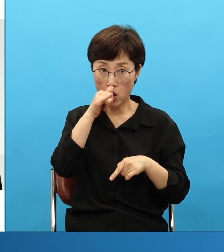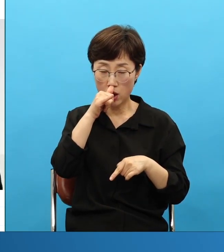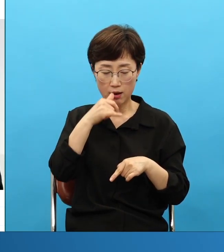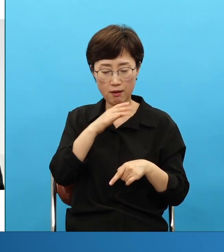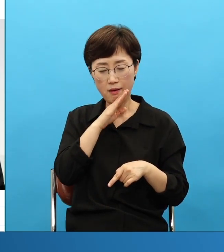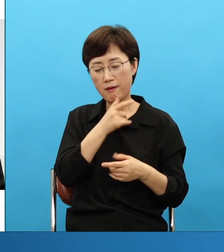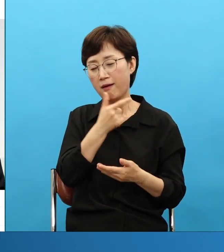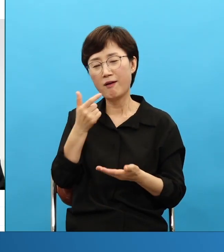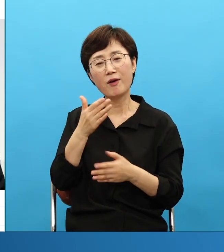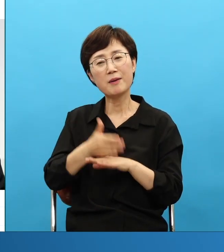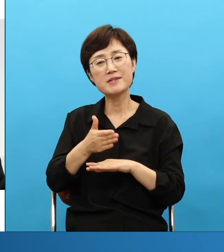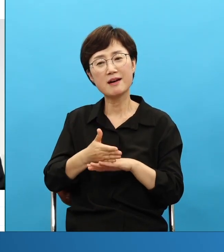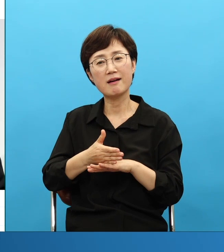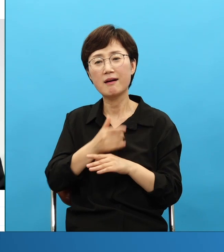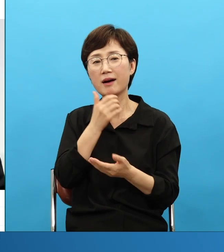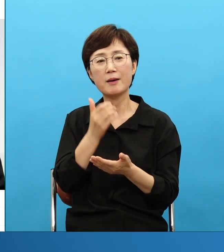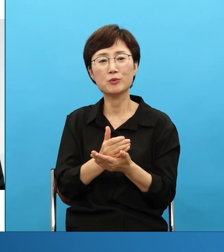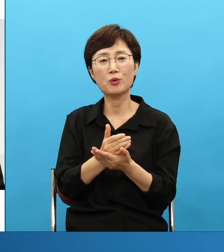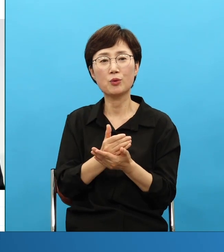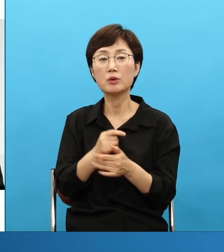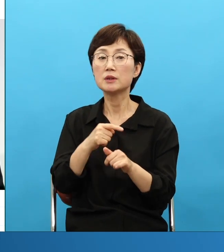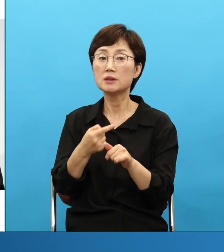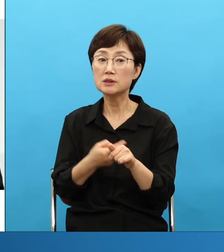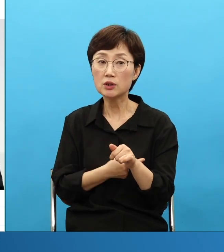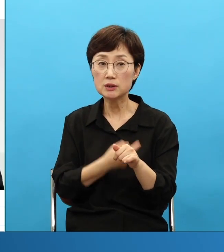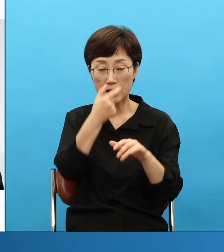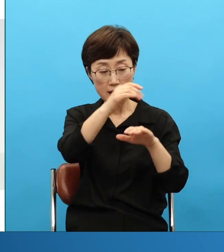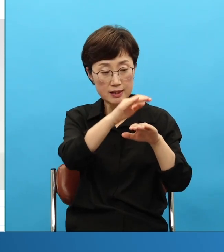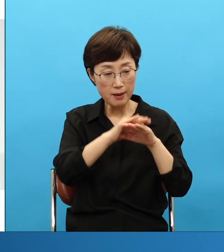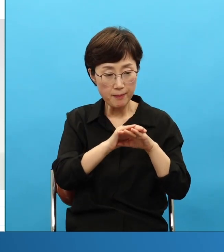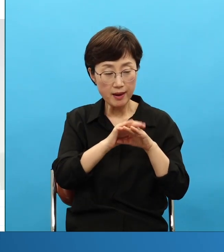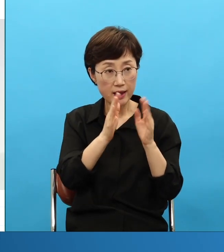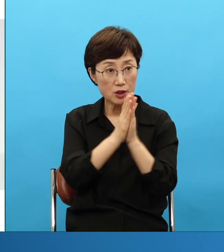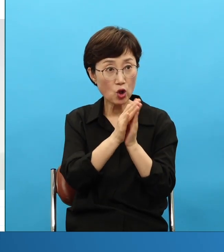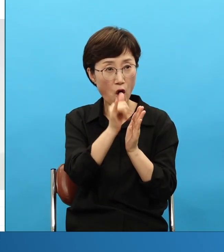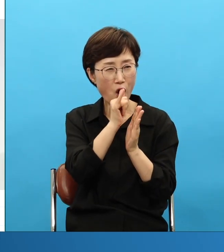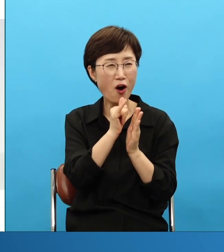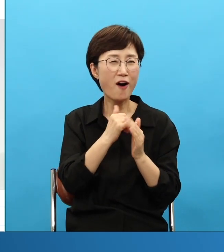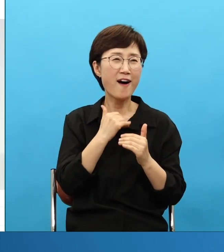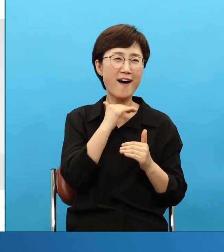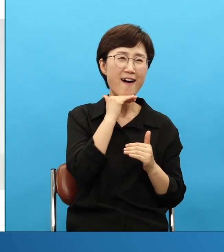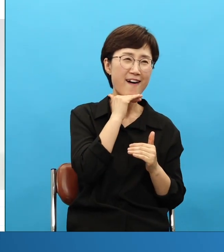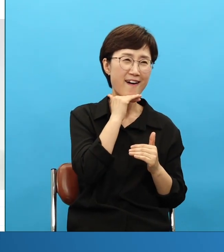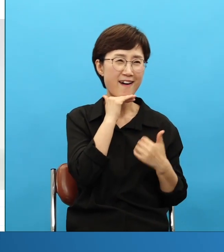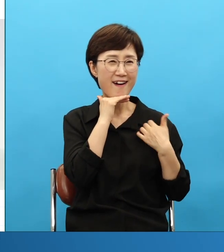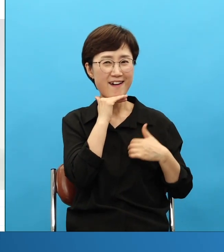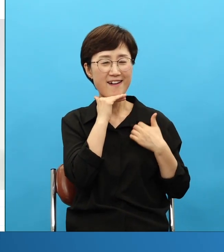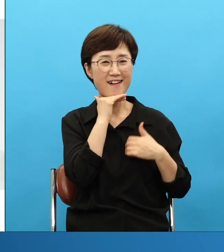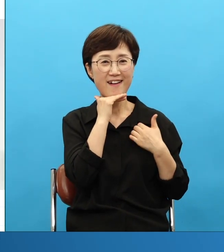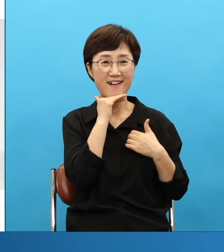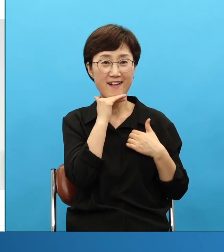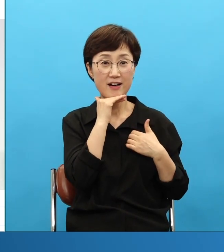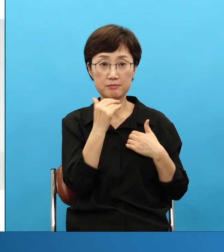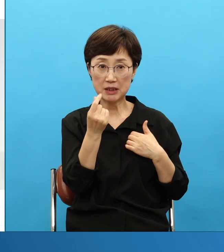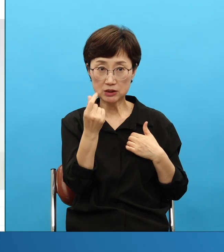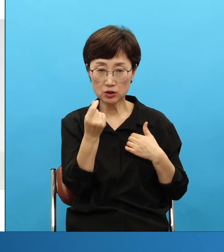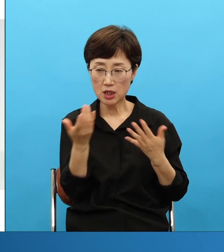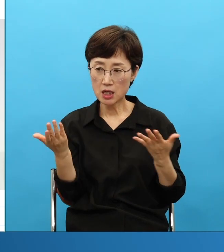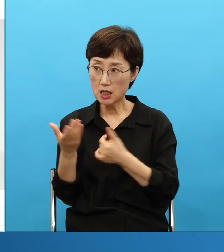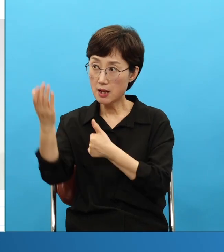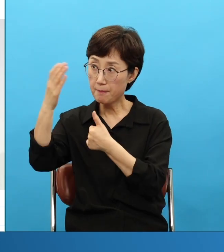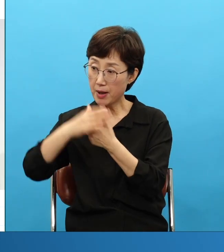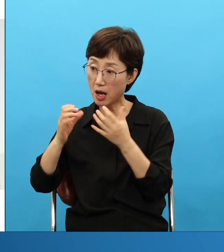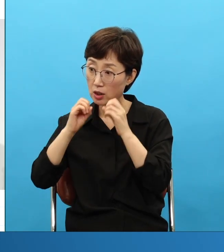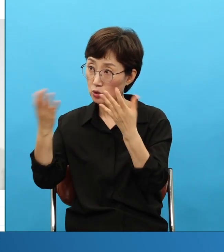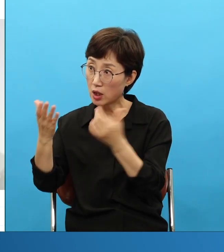감격이죠. 그렇다면 모든 예배와 기도가 설레임입니다. 그럼 우리에게 주어진 이 사명은 어마어마한 열정과 함께 갈